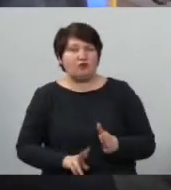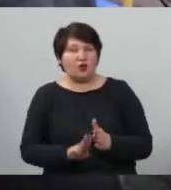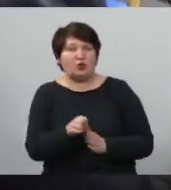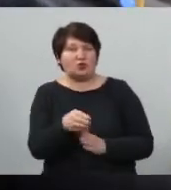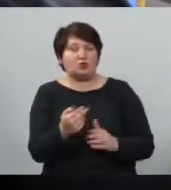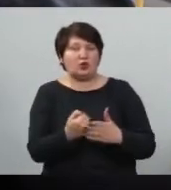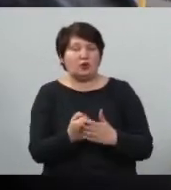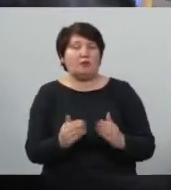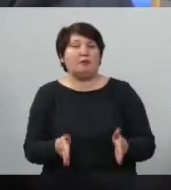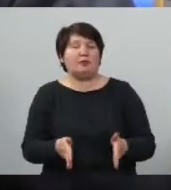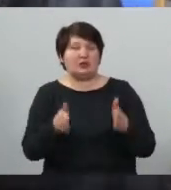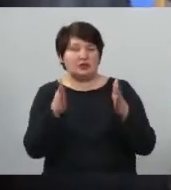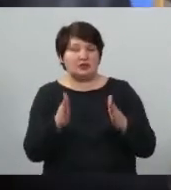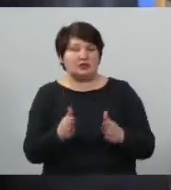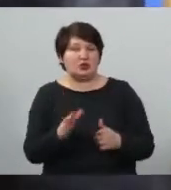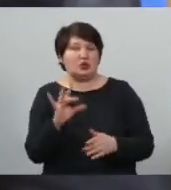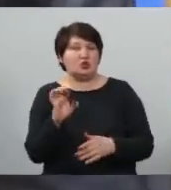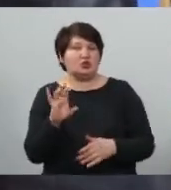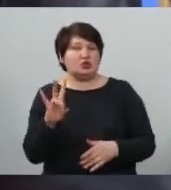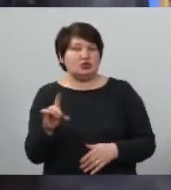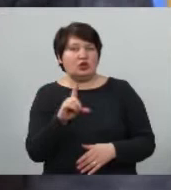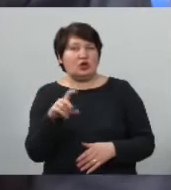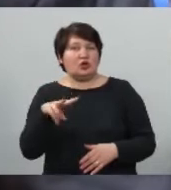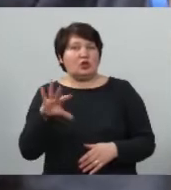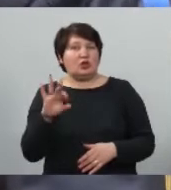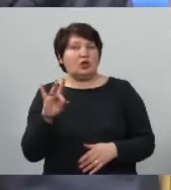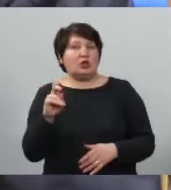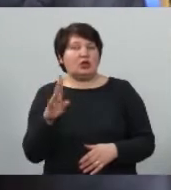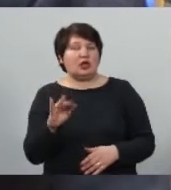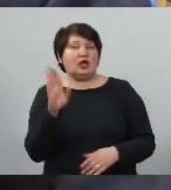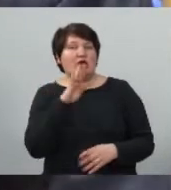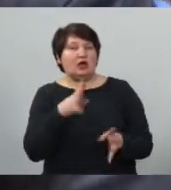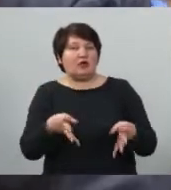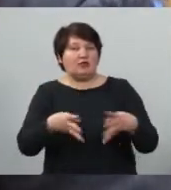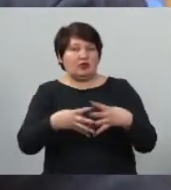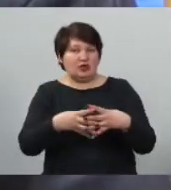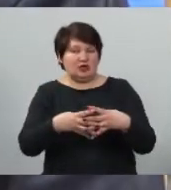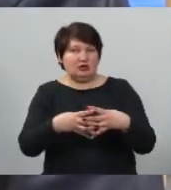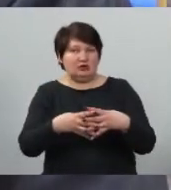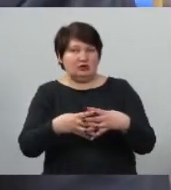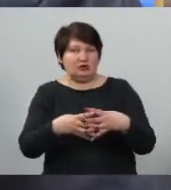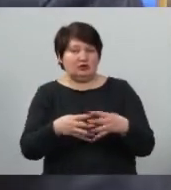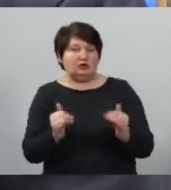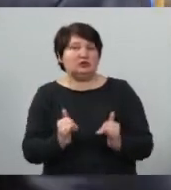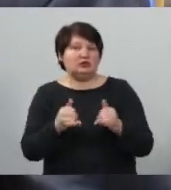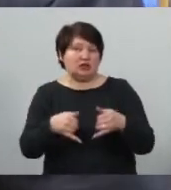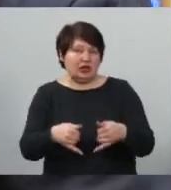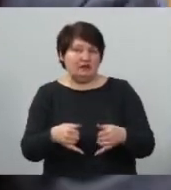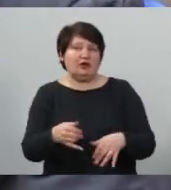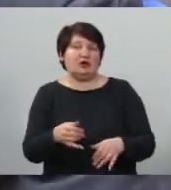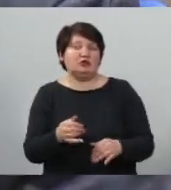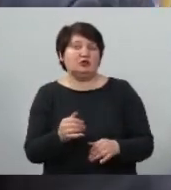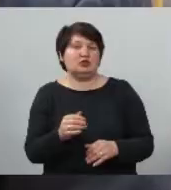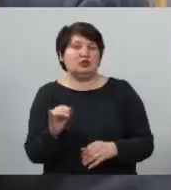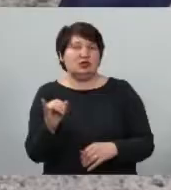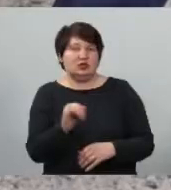Розчин хлорки, вода в пропорції соответственно наливає техник на